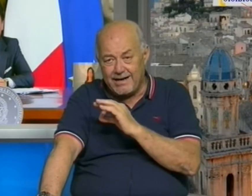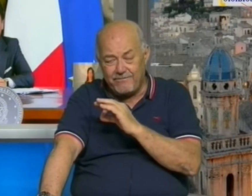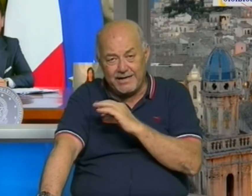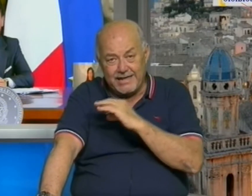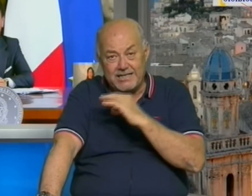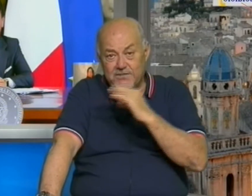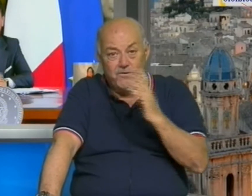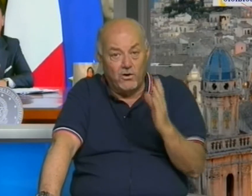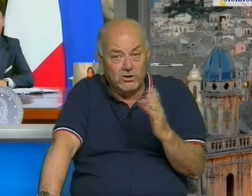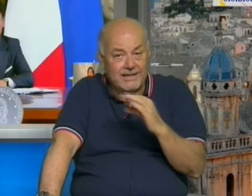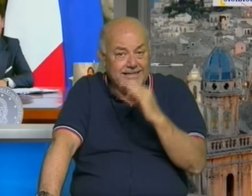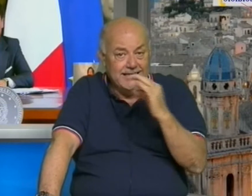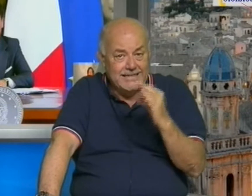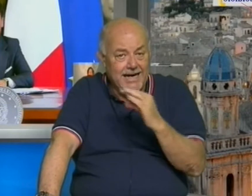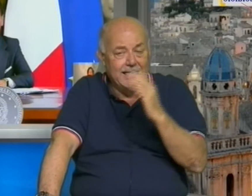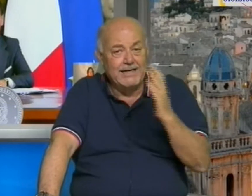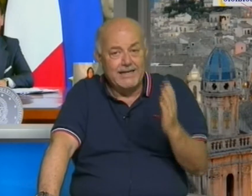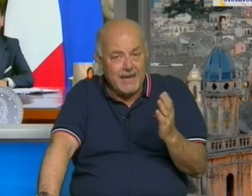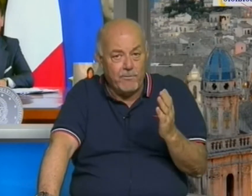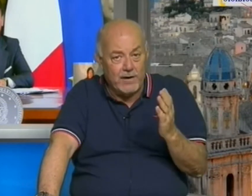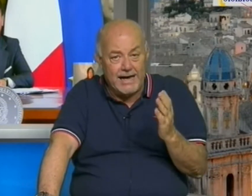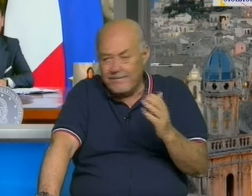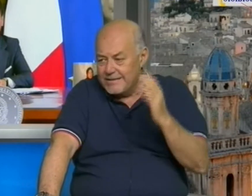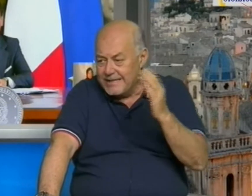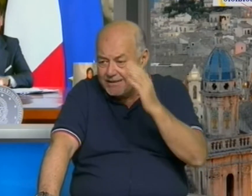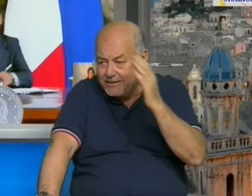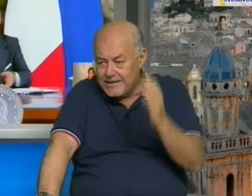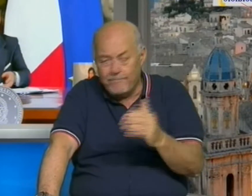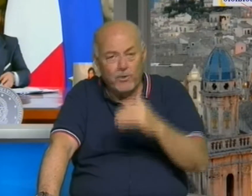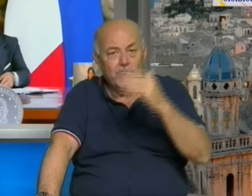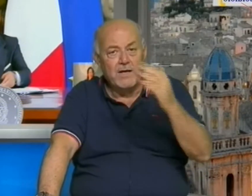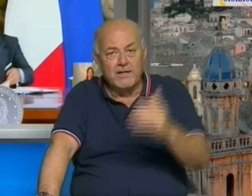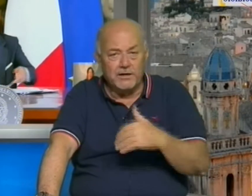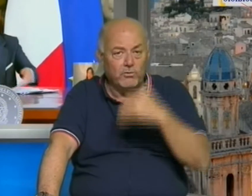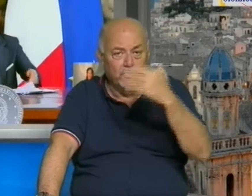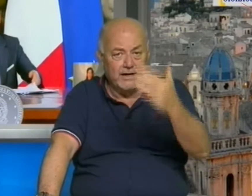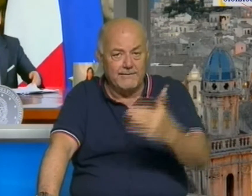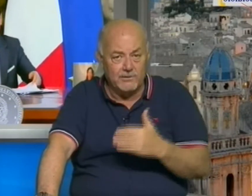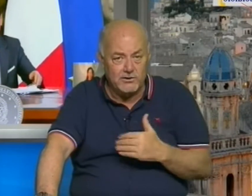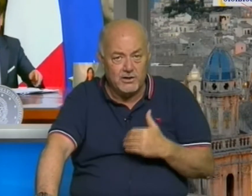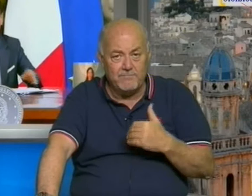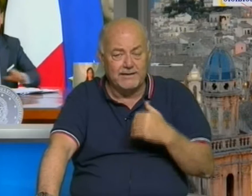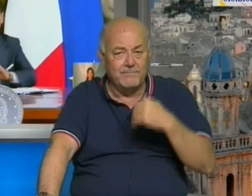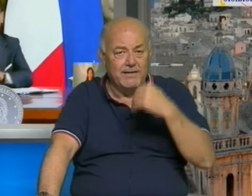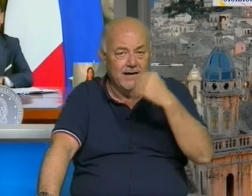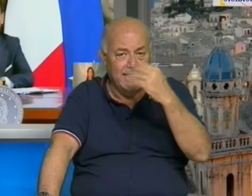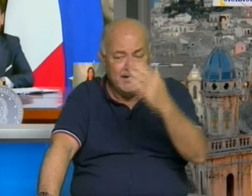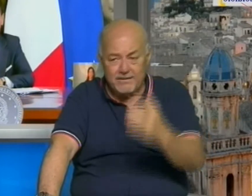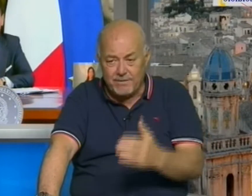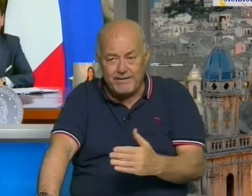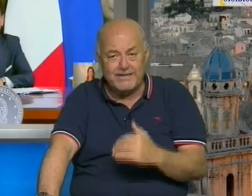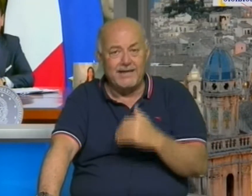a fare delle svolte essenziali, epocali, pensate per esempio ridurre le valutazioni di impatto